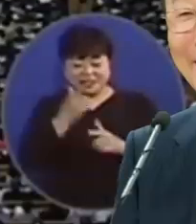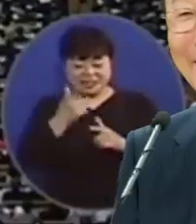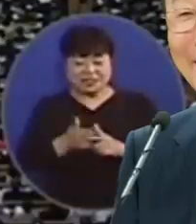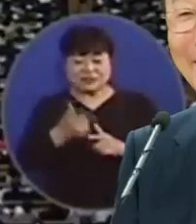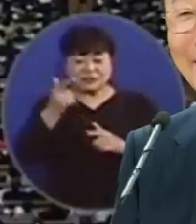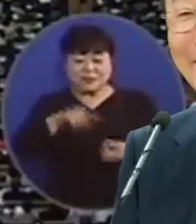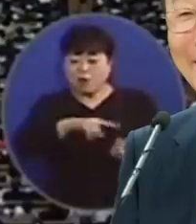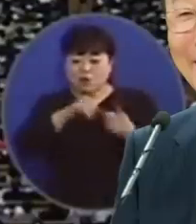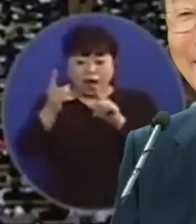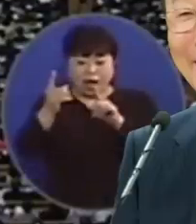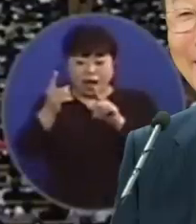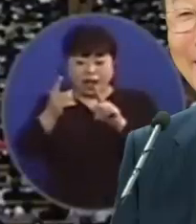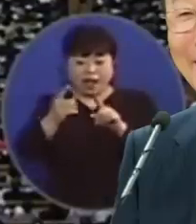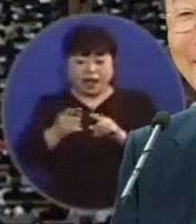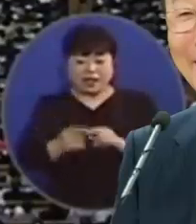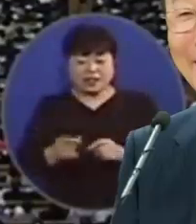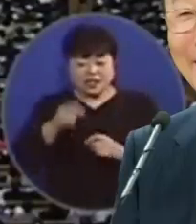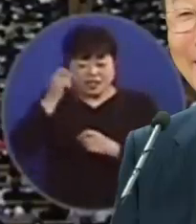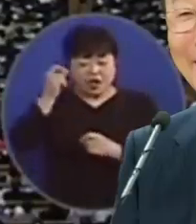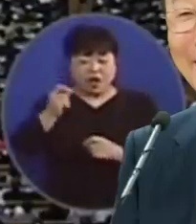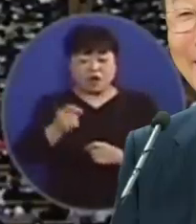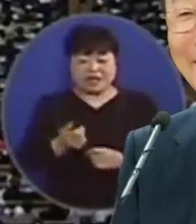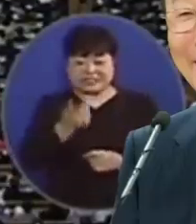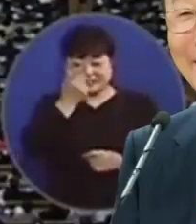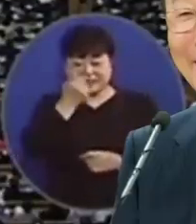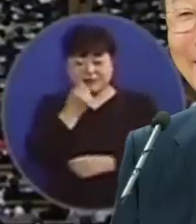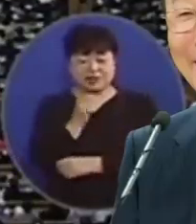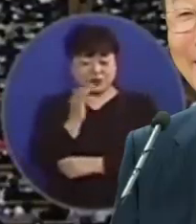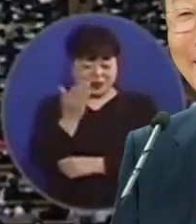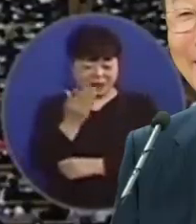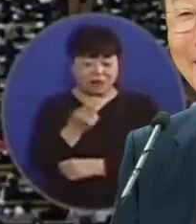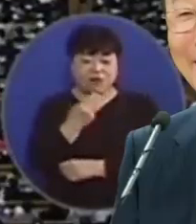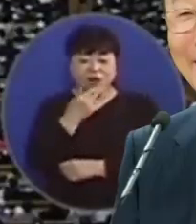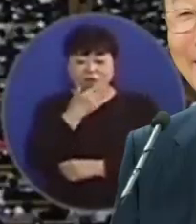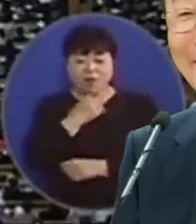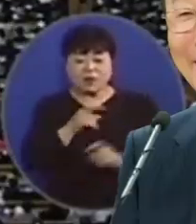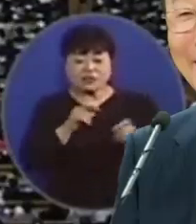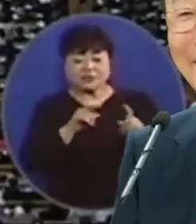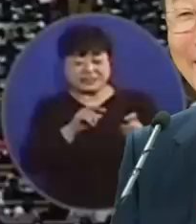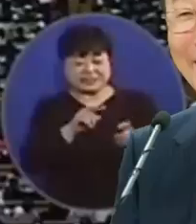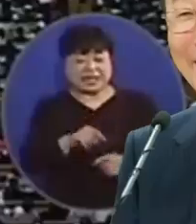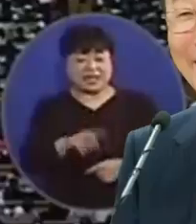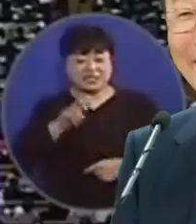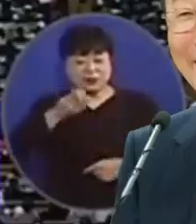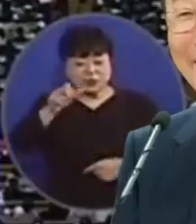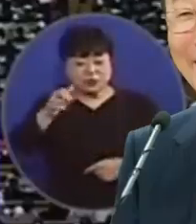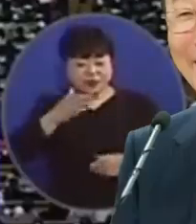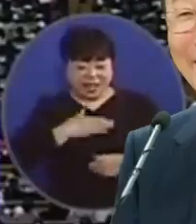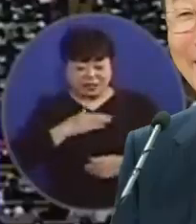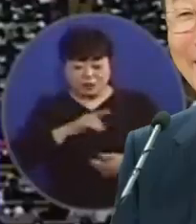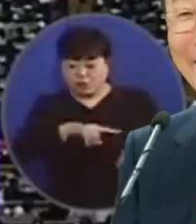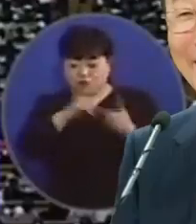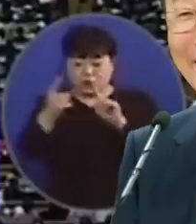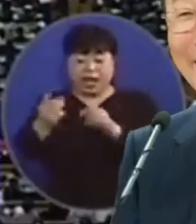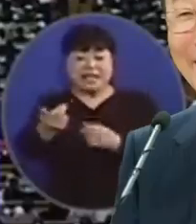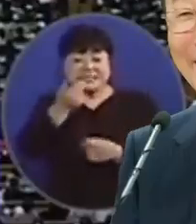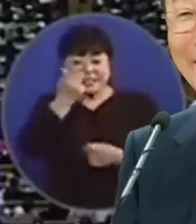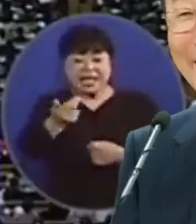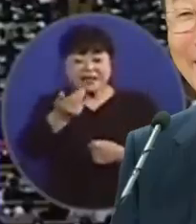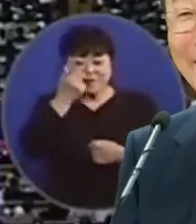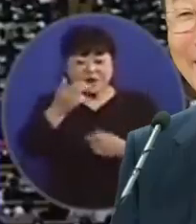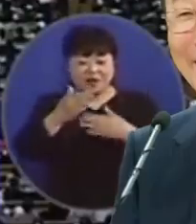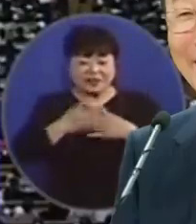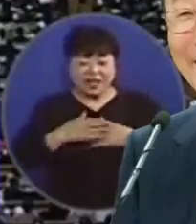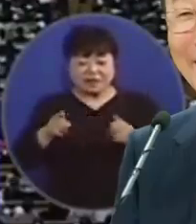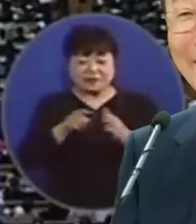예수님은 부활하사 우리의 영원한 생명의 근원이 되셨습니다. 요한복음 11장 25절 26절에 나는 부활이요 생명이니